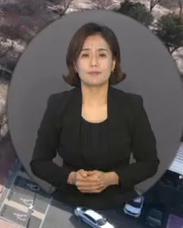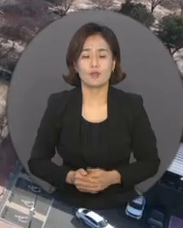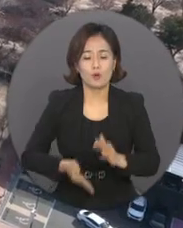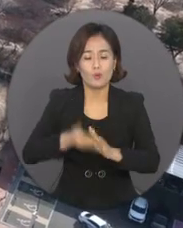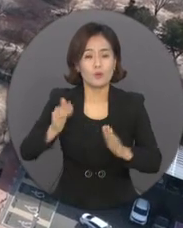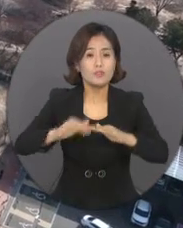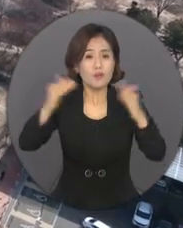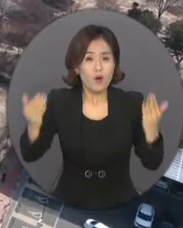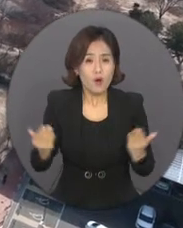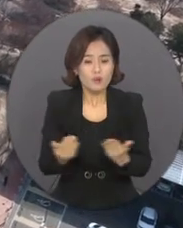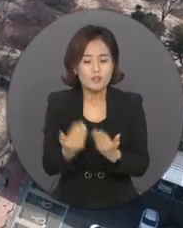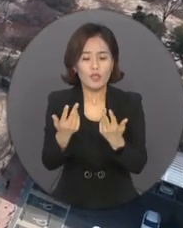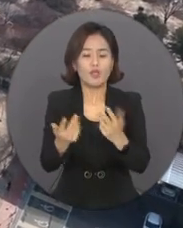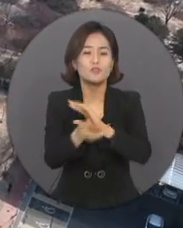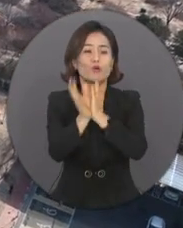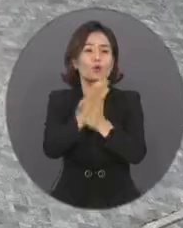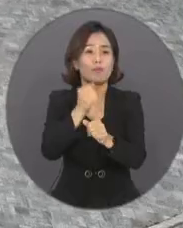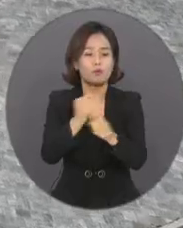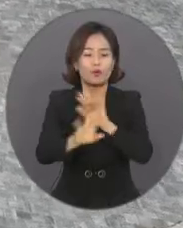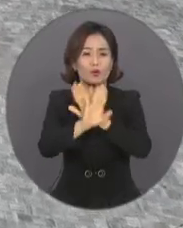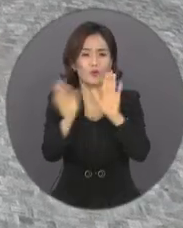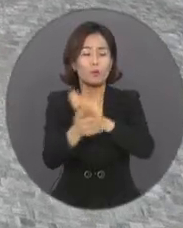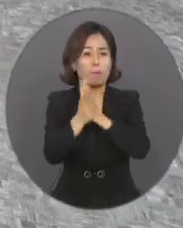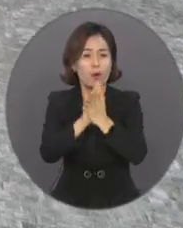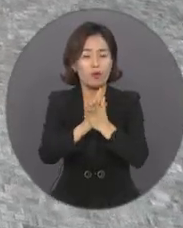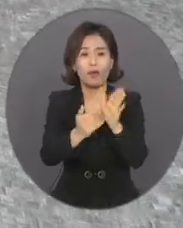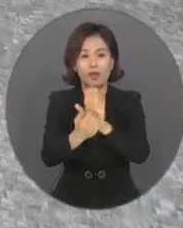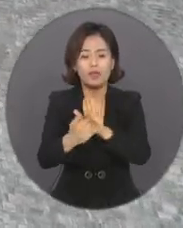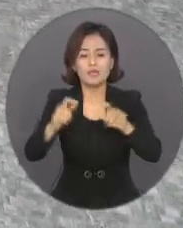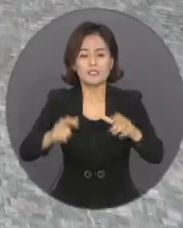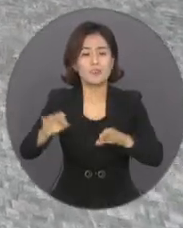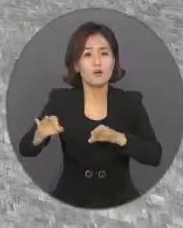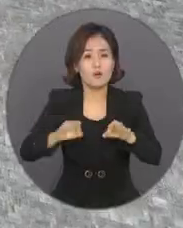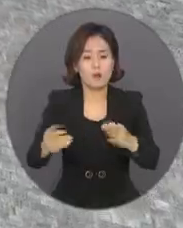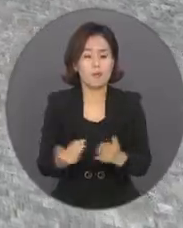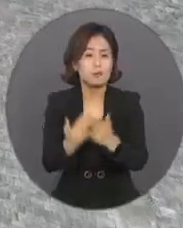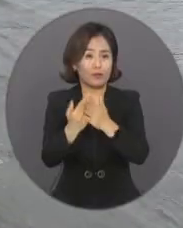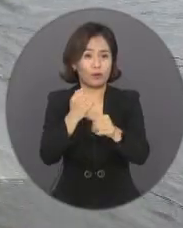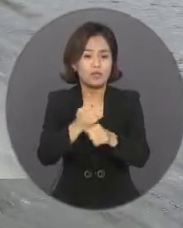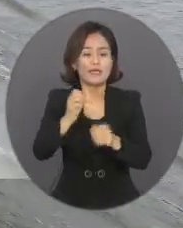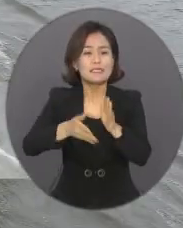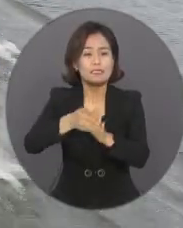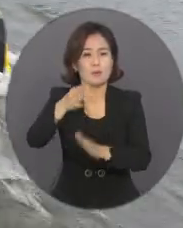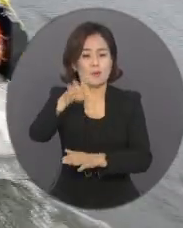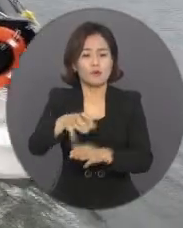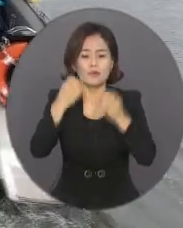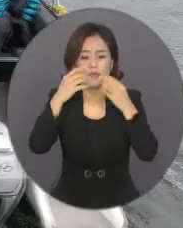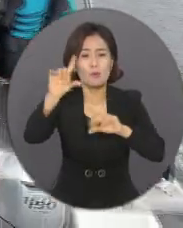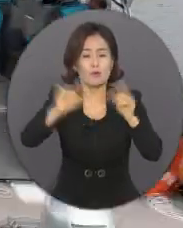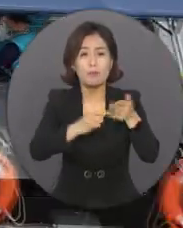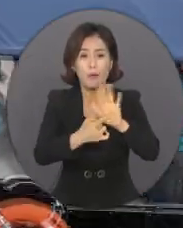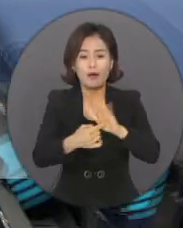도시 전체의 정원화, 기후변화 대응, 지역경제 활성화 등 침체된 지방도시의 새로운 도시계획 모델을